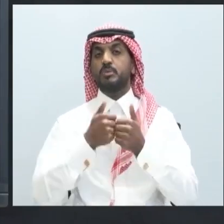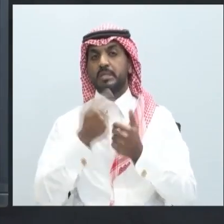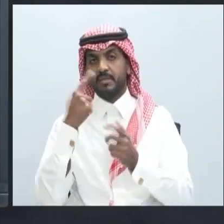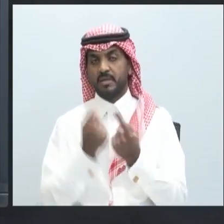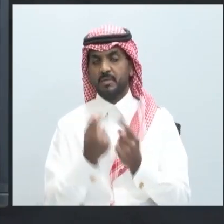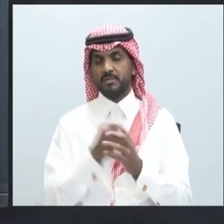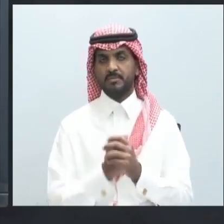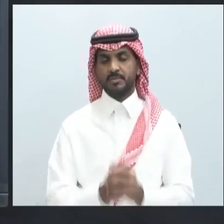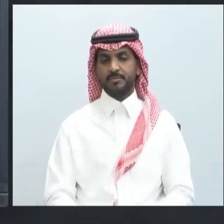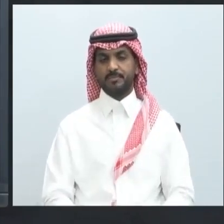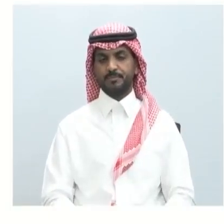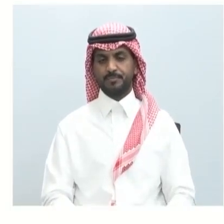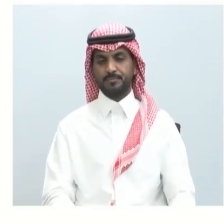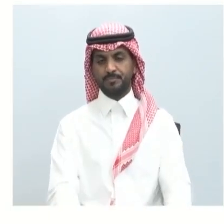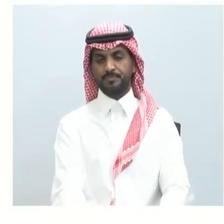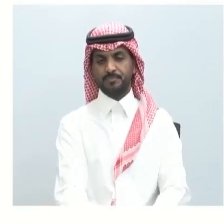نبات